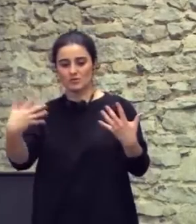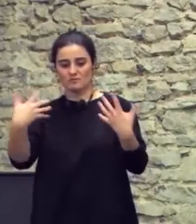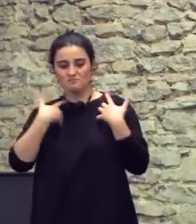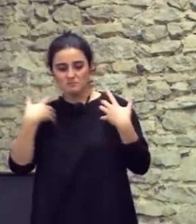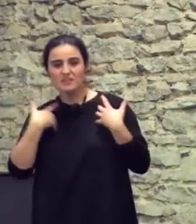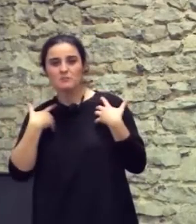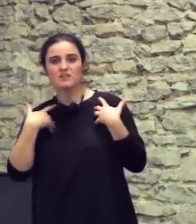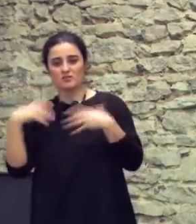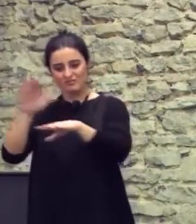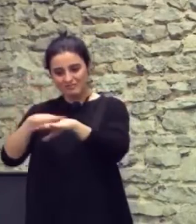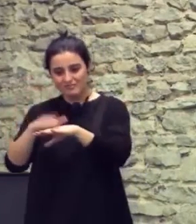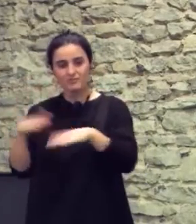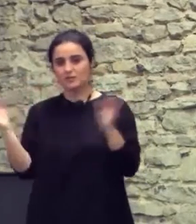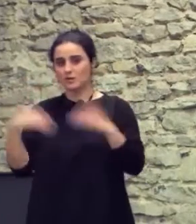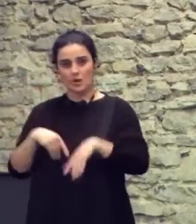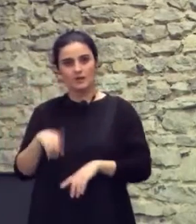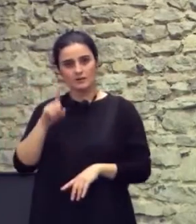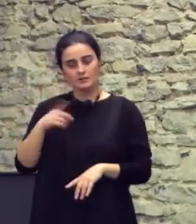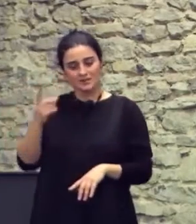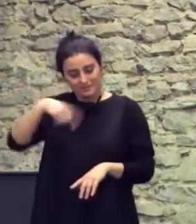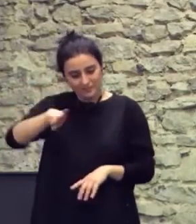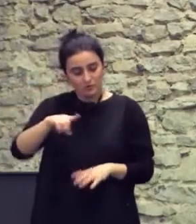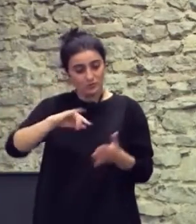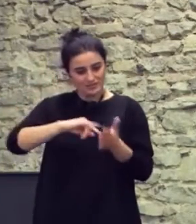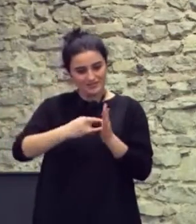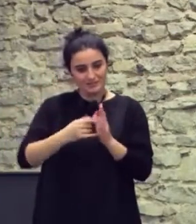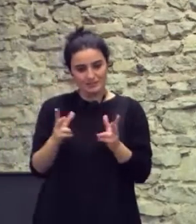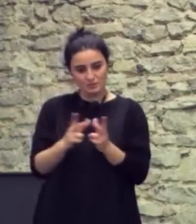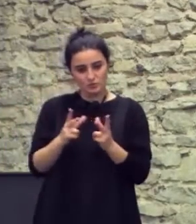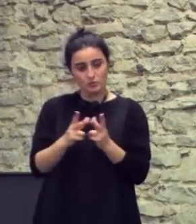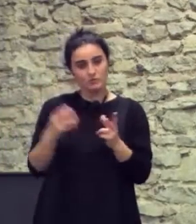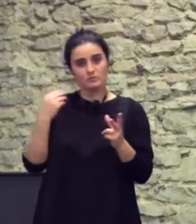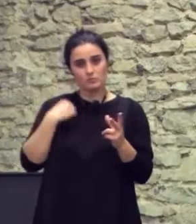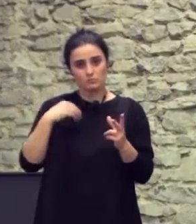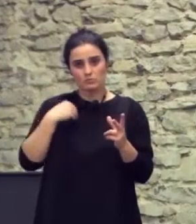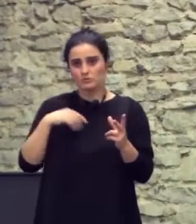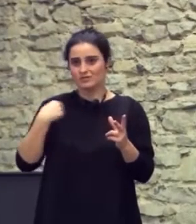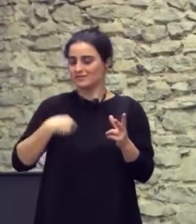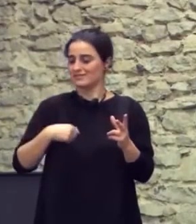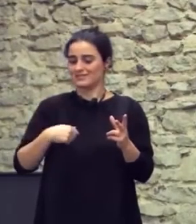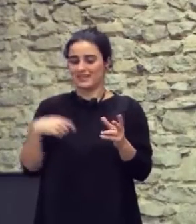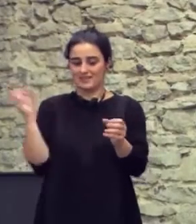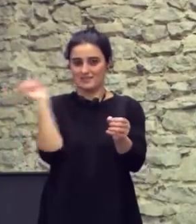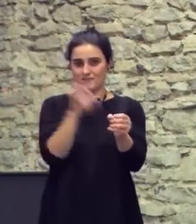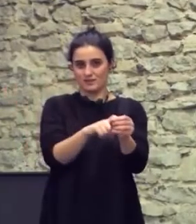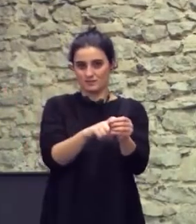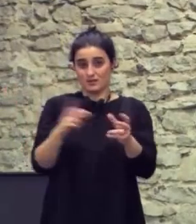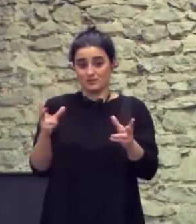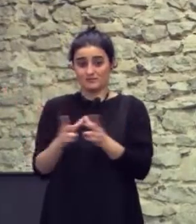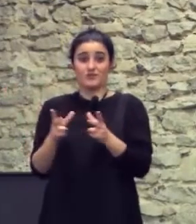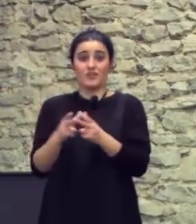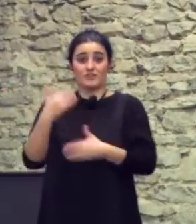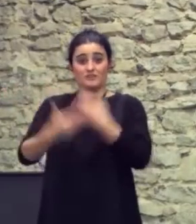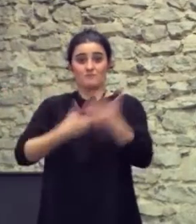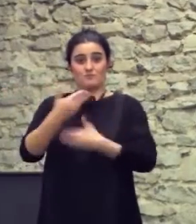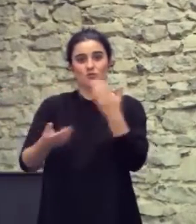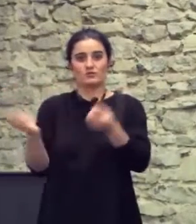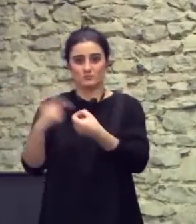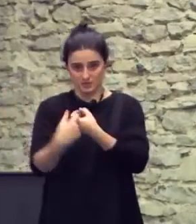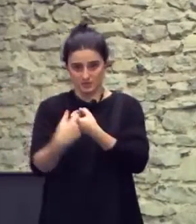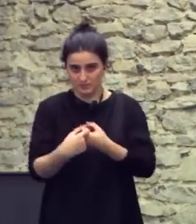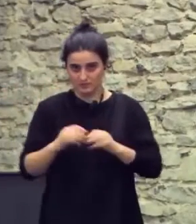erasotzaileak. Zentzu horretan dira gure sistema sozial berean eta sozializazioa agenteak dira, ez? Horregaitik